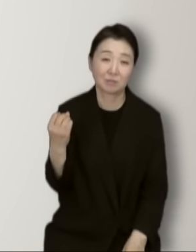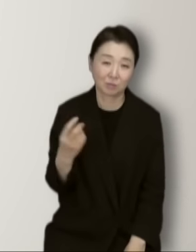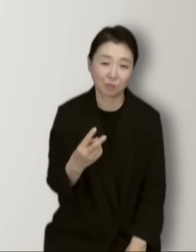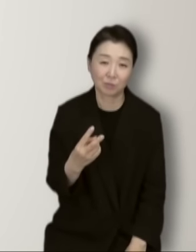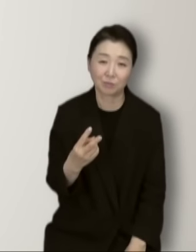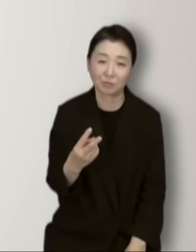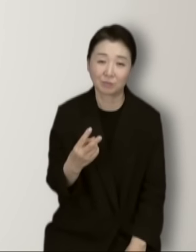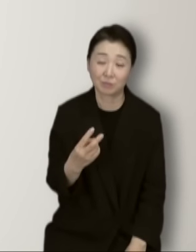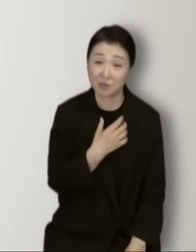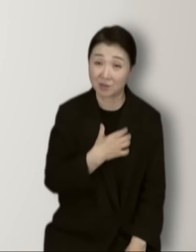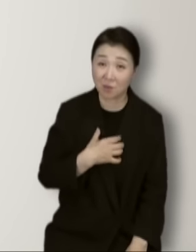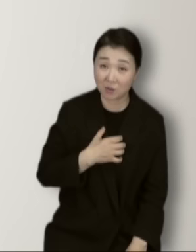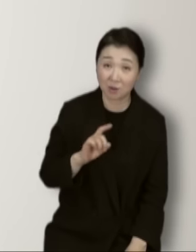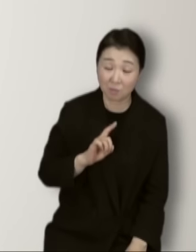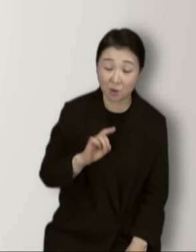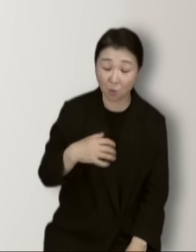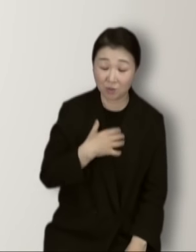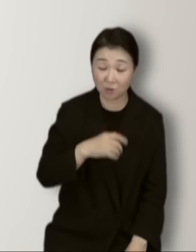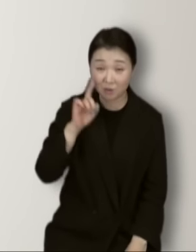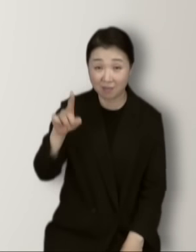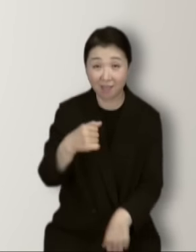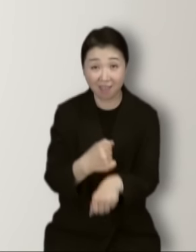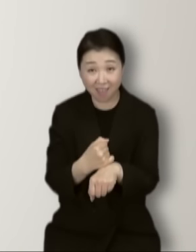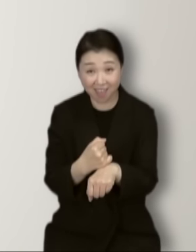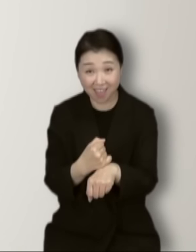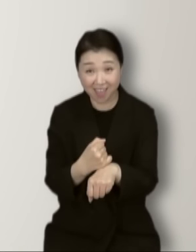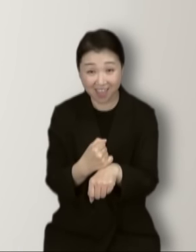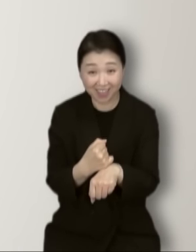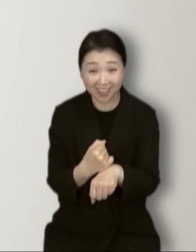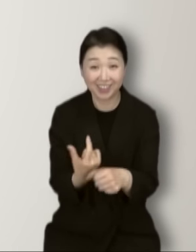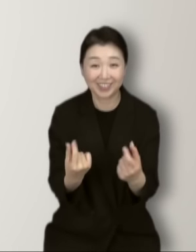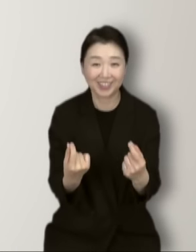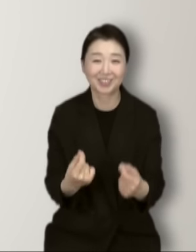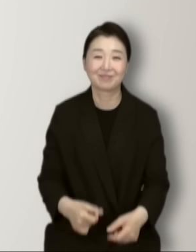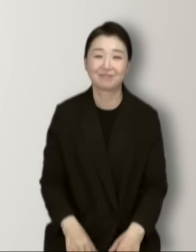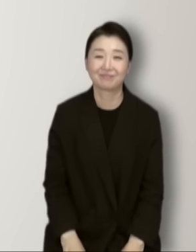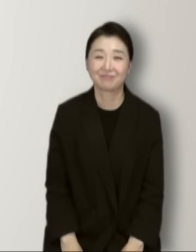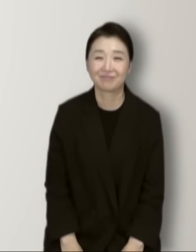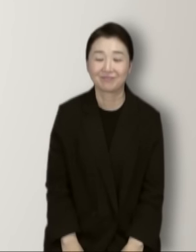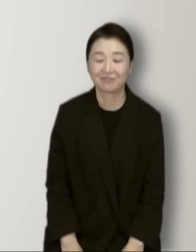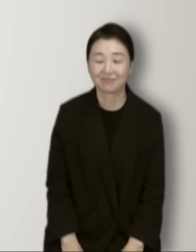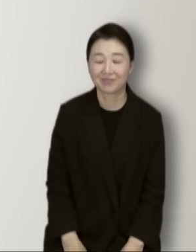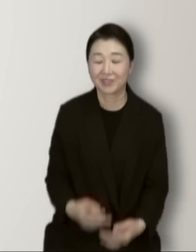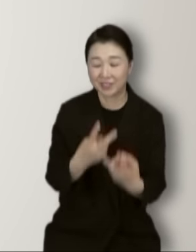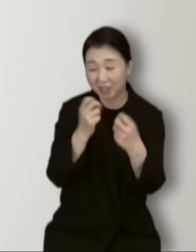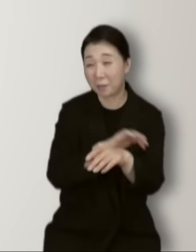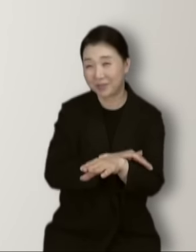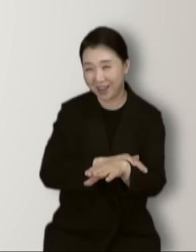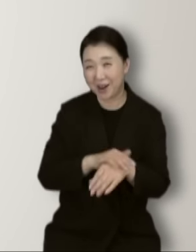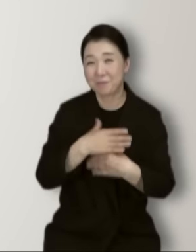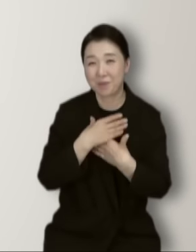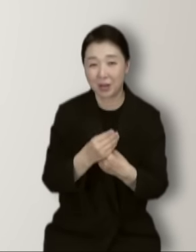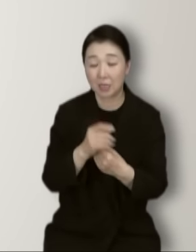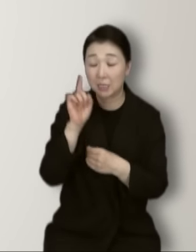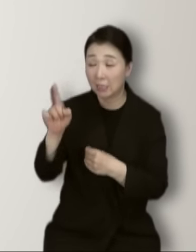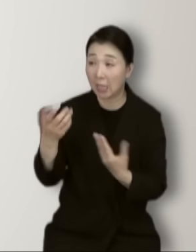평안음 그리고 걱정은 오늘 걱정은 내일 해 뭐 이런 걸로 그렇죠네 잠을 푹 주무시네요네